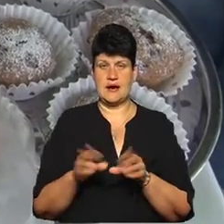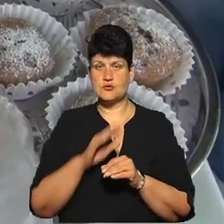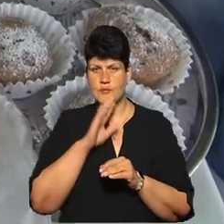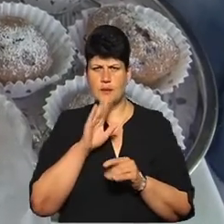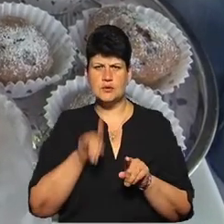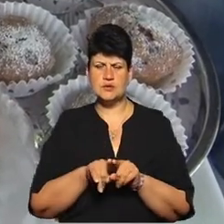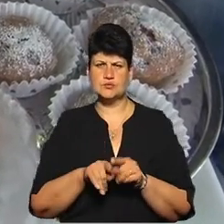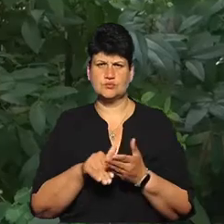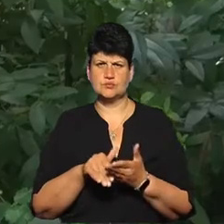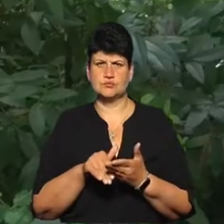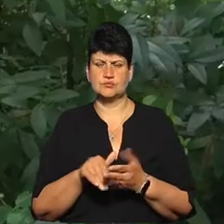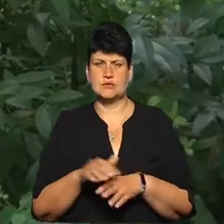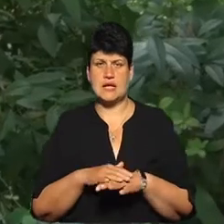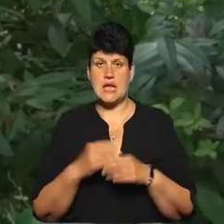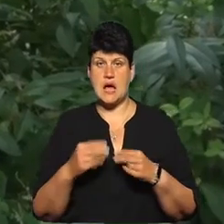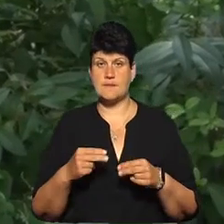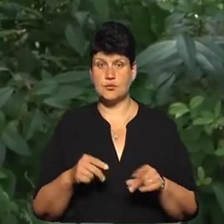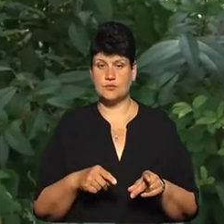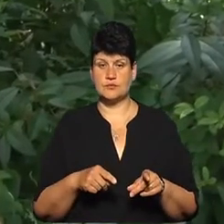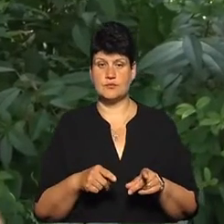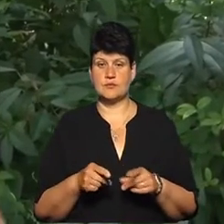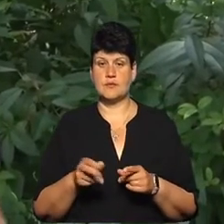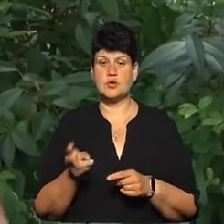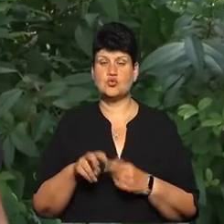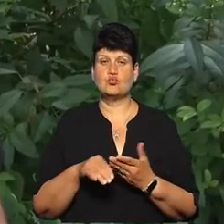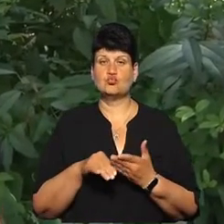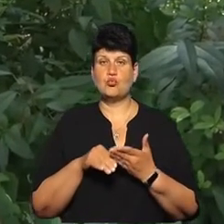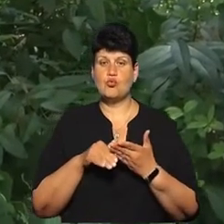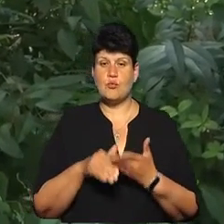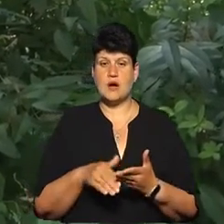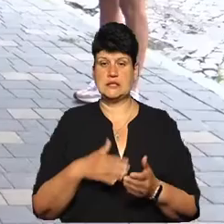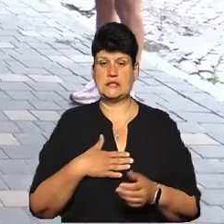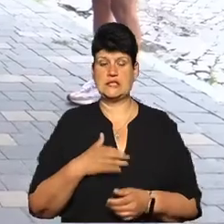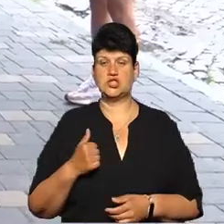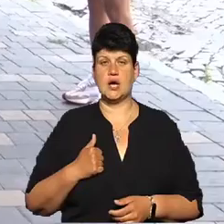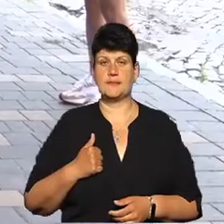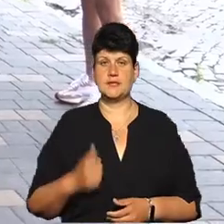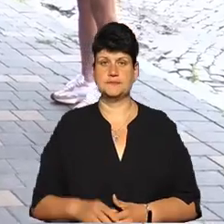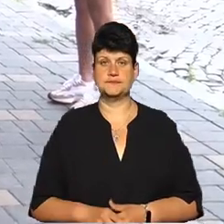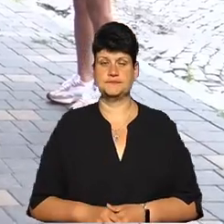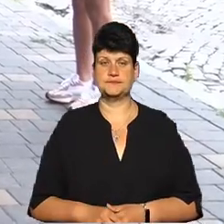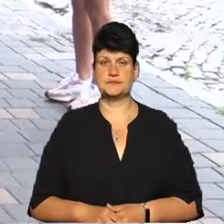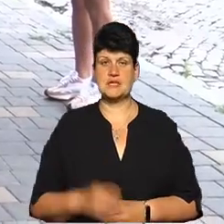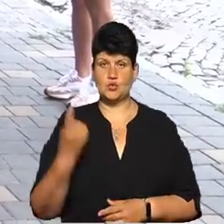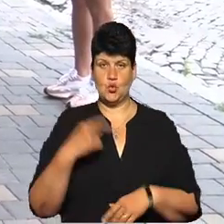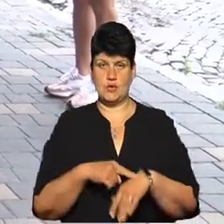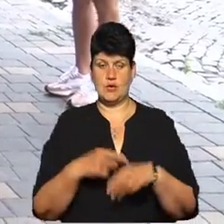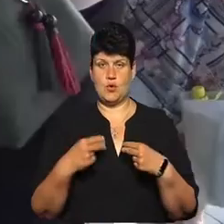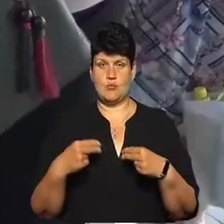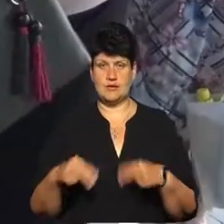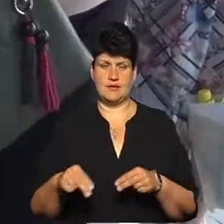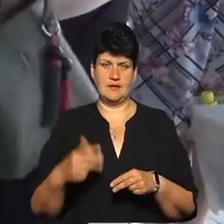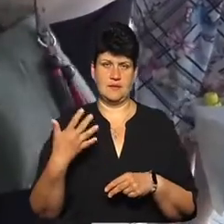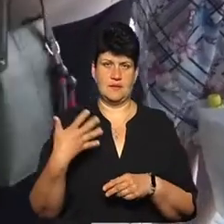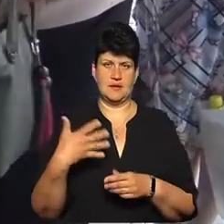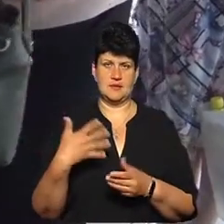долучився до ярмарку. Щоб допомагати нашій армії. За годину діти продали півсотні кексів